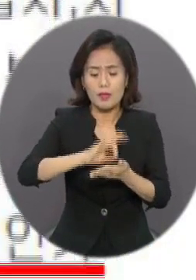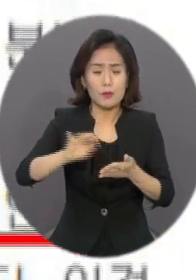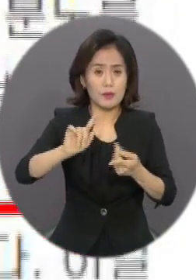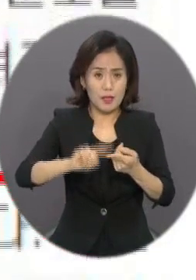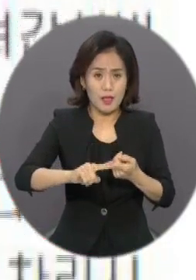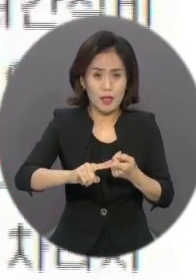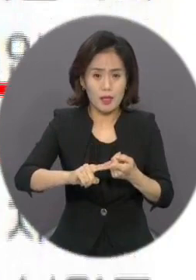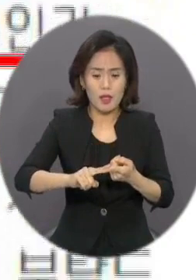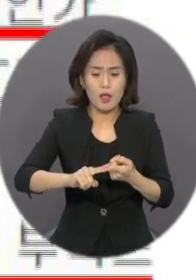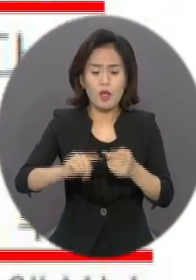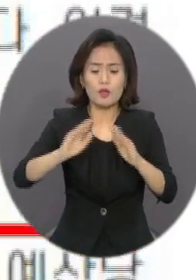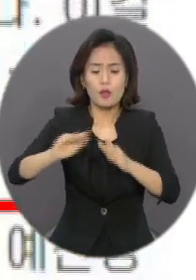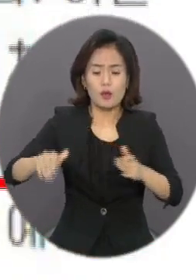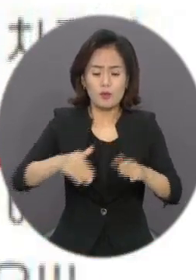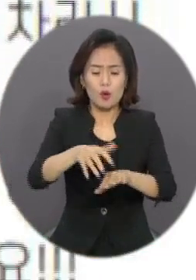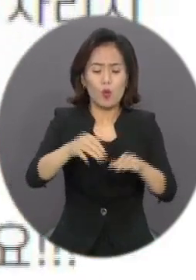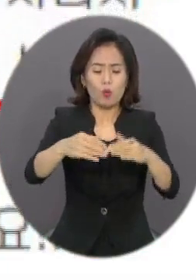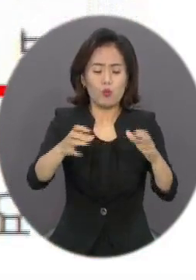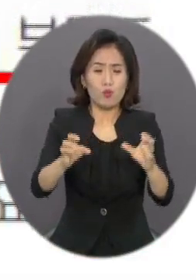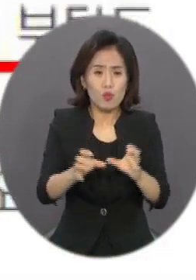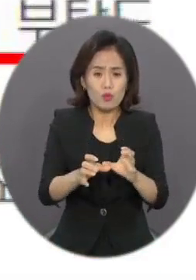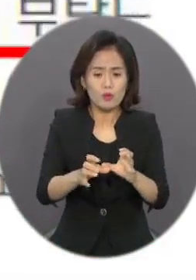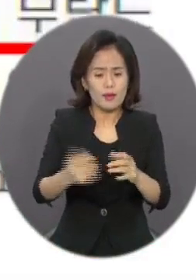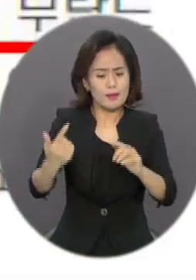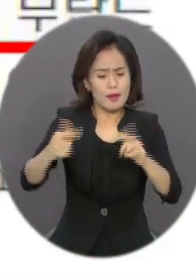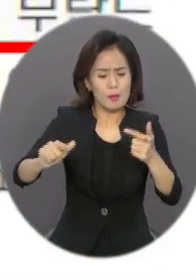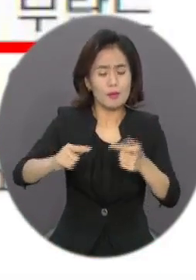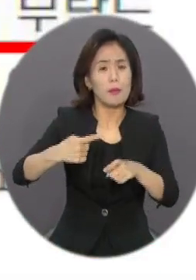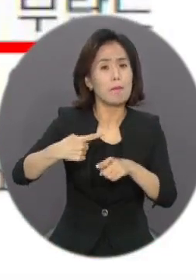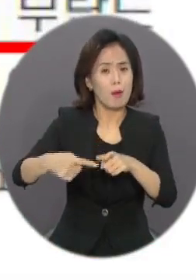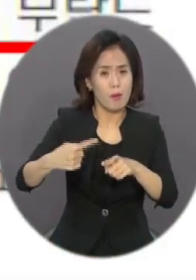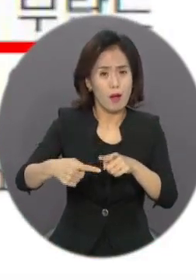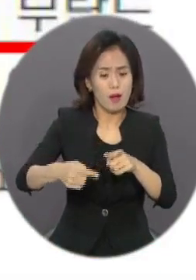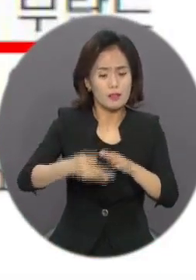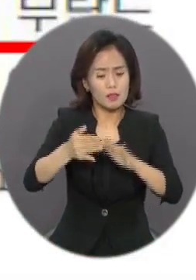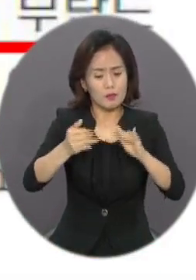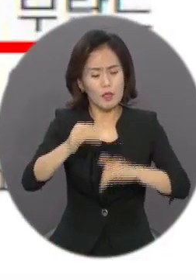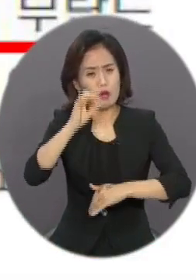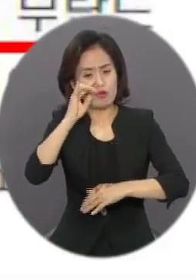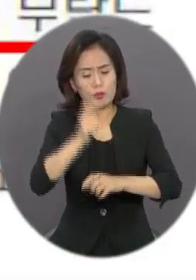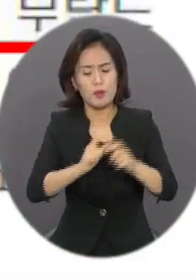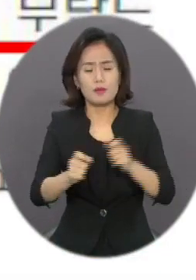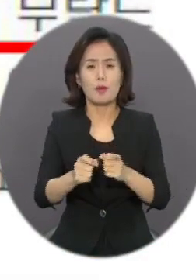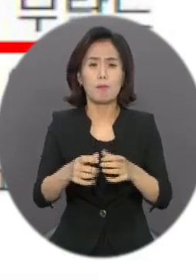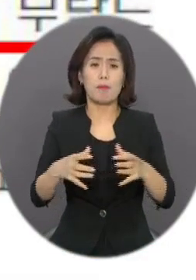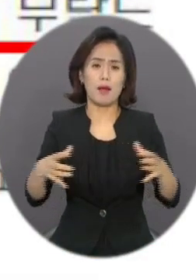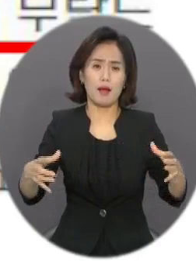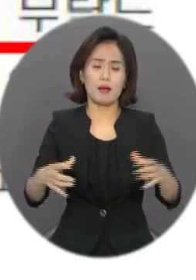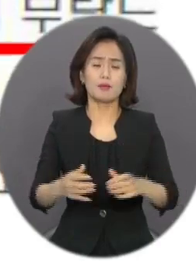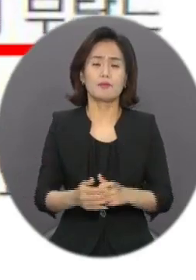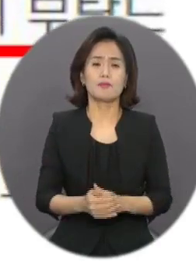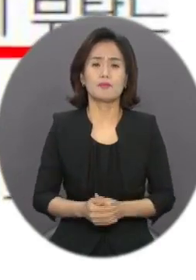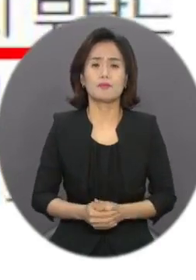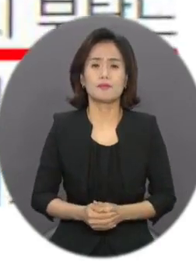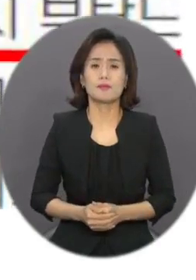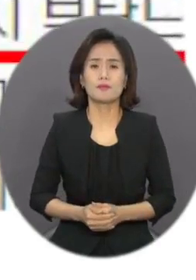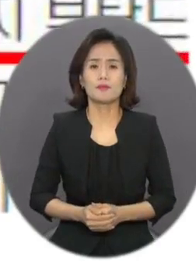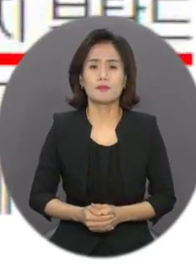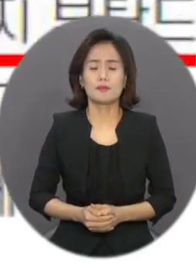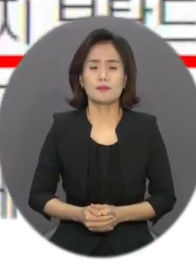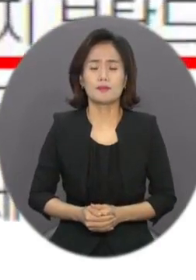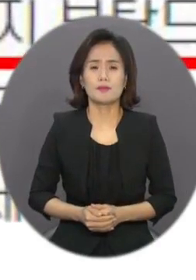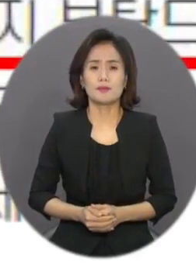전라남도와 전남도청 공무원 노조의 엇갈린 판단, 시민들의 궁금증만 커지고 있습니다. MBC